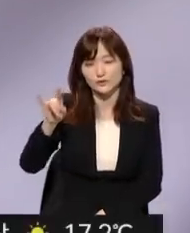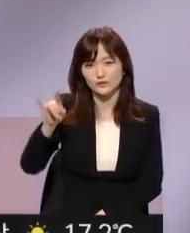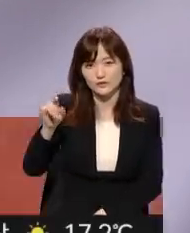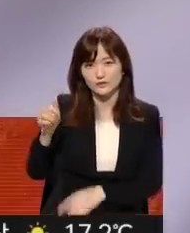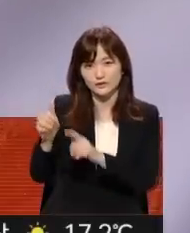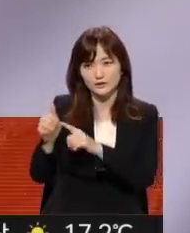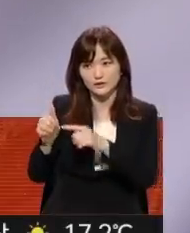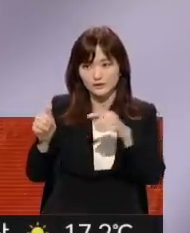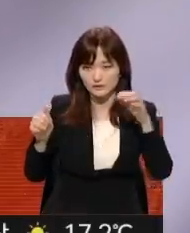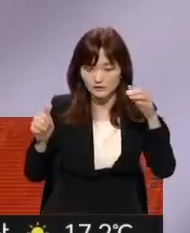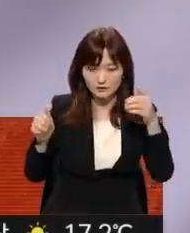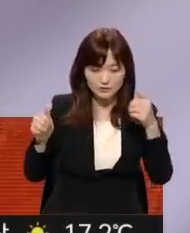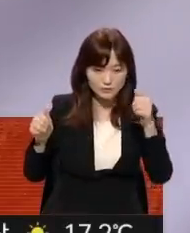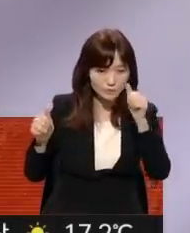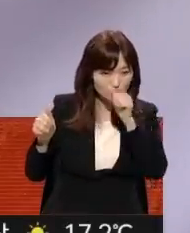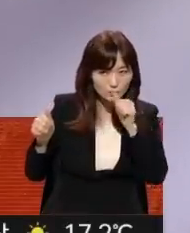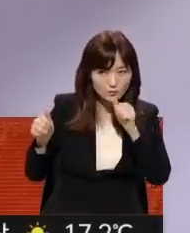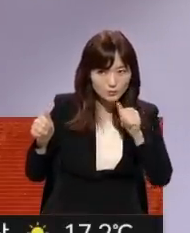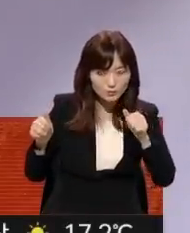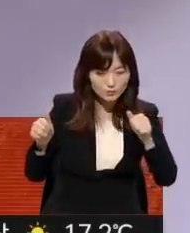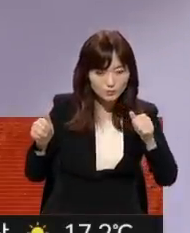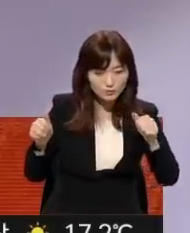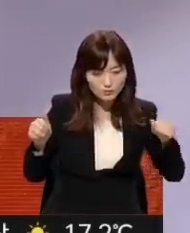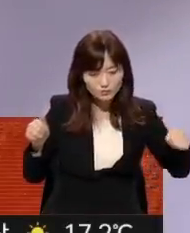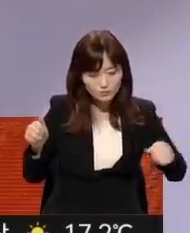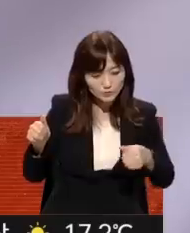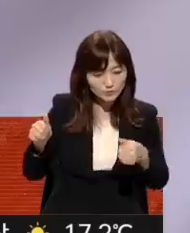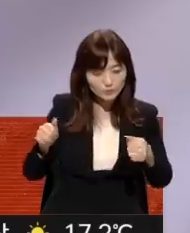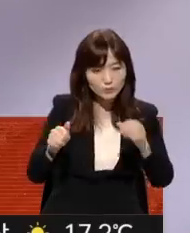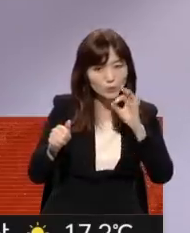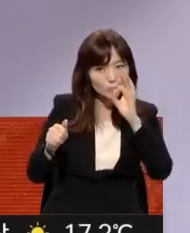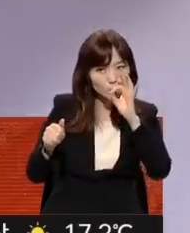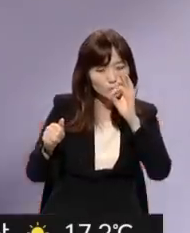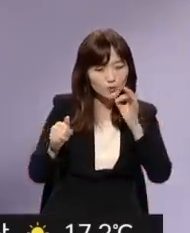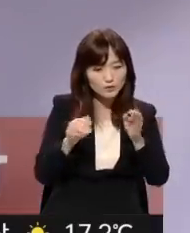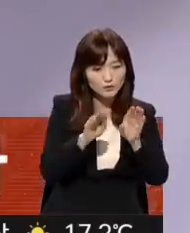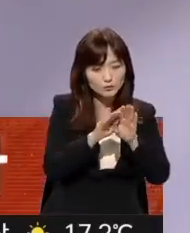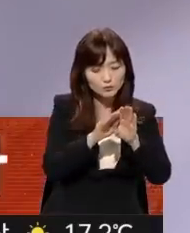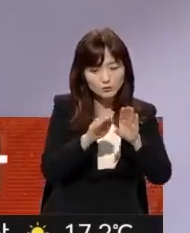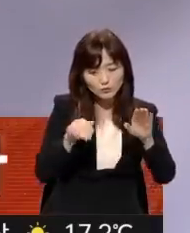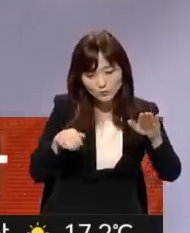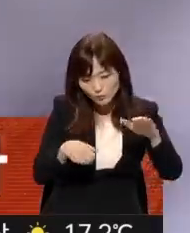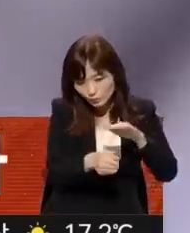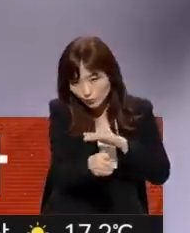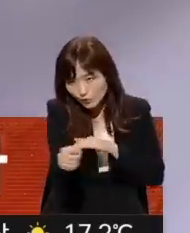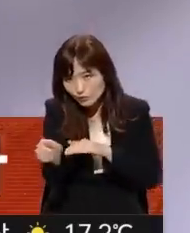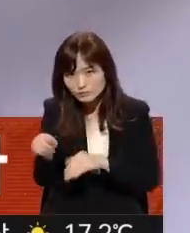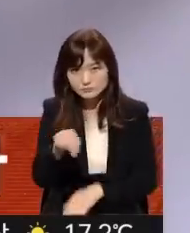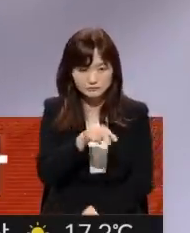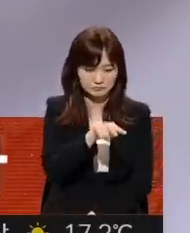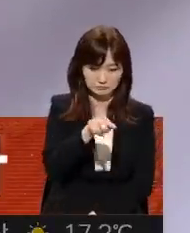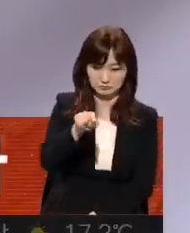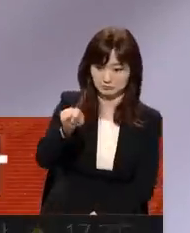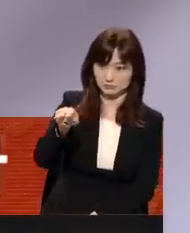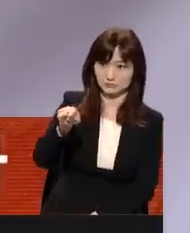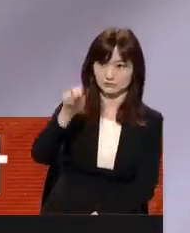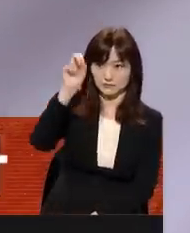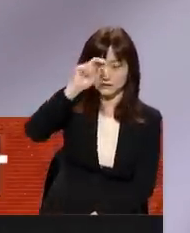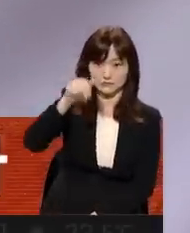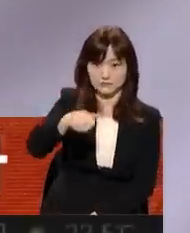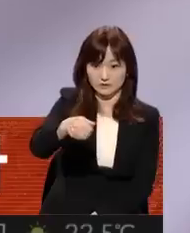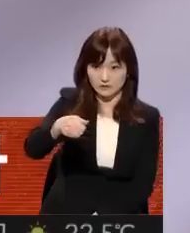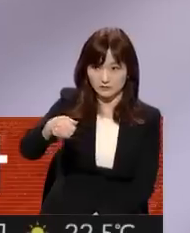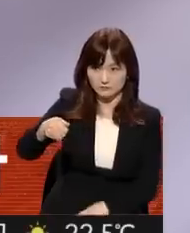반려견이 자유롭게 출입할 수 있게 뚫어놓은 문으로 이 코요테가 들어와 버린 겁니다. 그런데 여기저기를 살피던 코요테가요 갑자기 뒷걸음질을